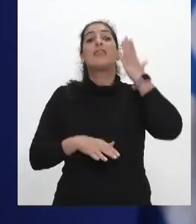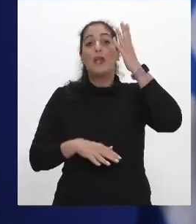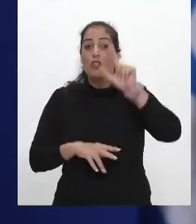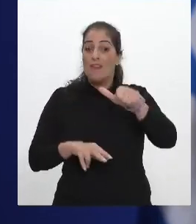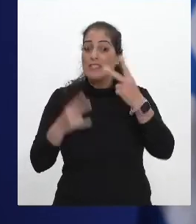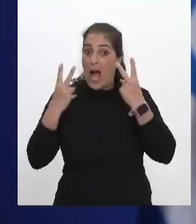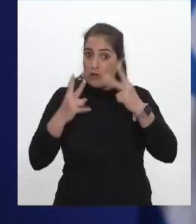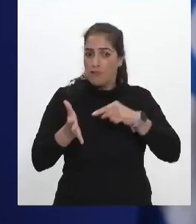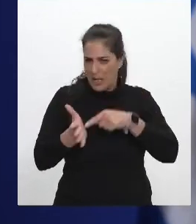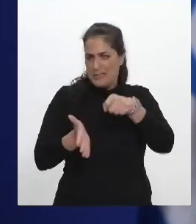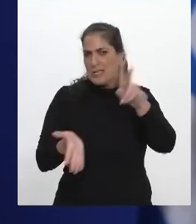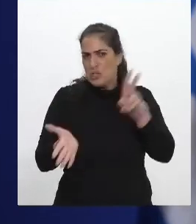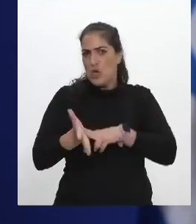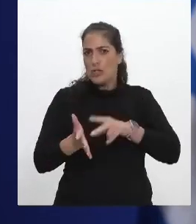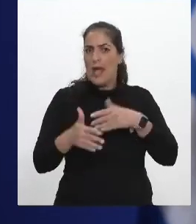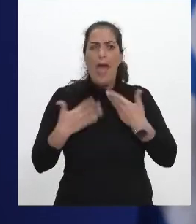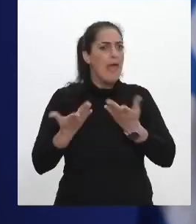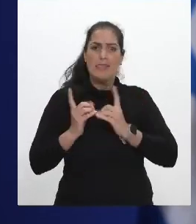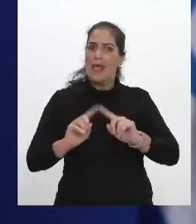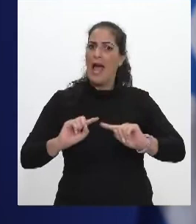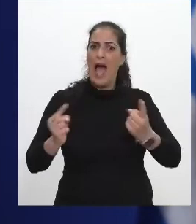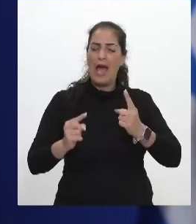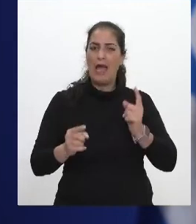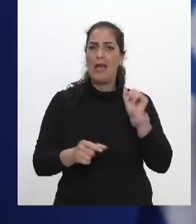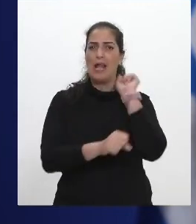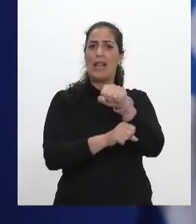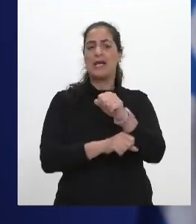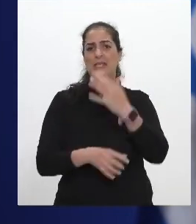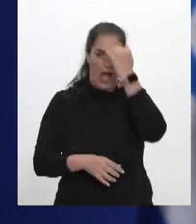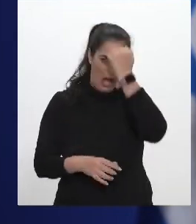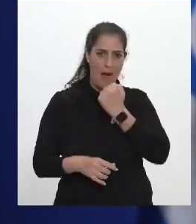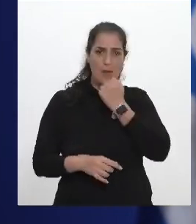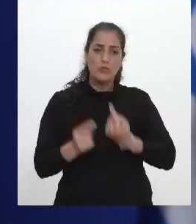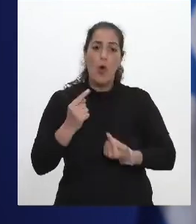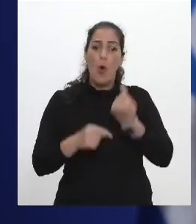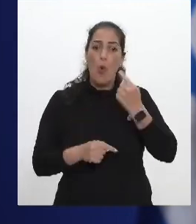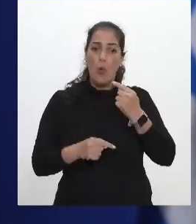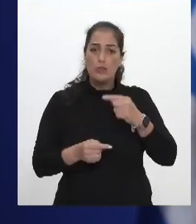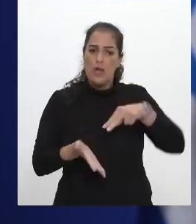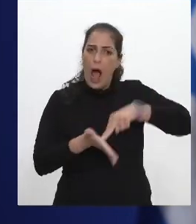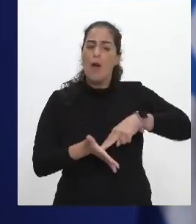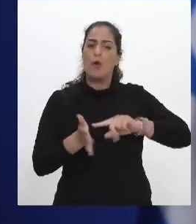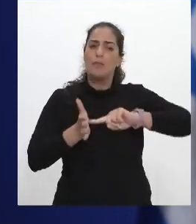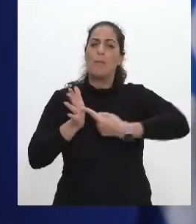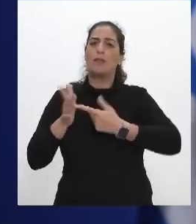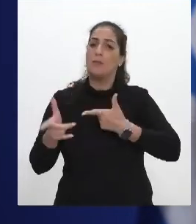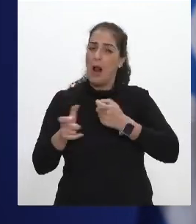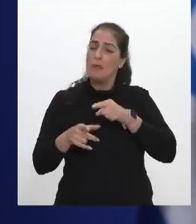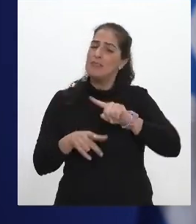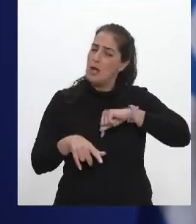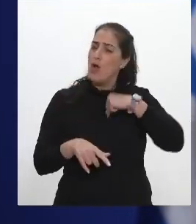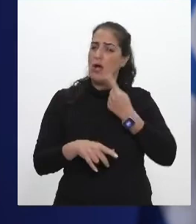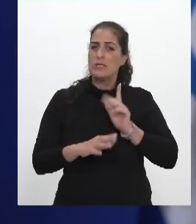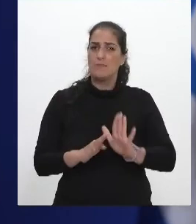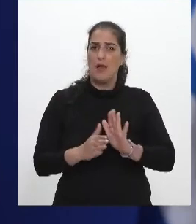הם צודקות כי אין דרך אחרת לנצח את חמאס למעט המידה במטרות המלחמה וזה יקח